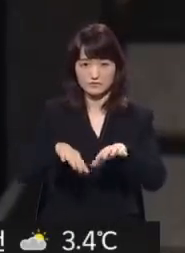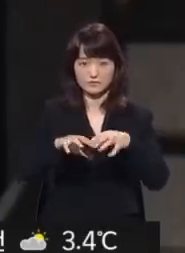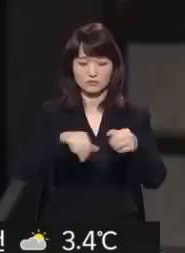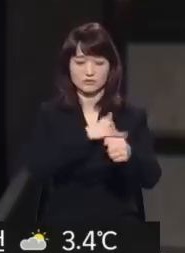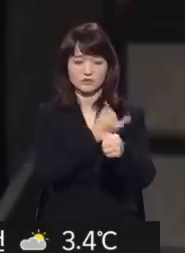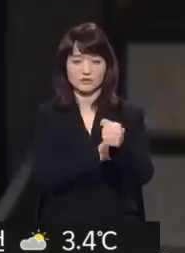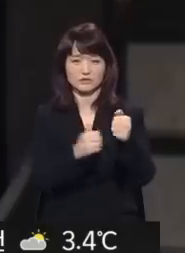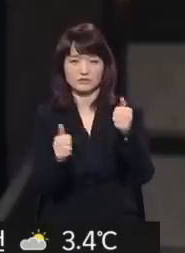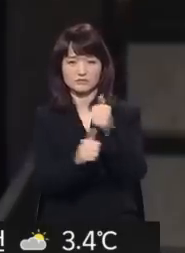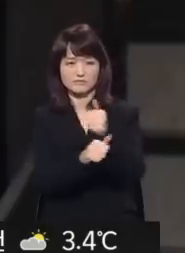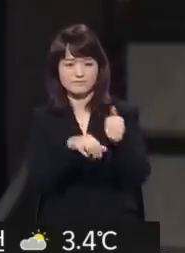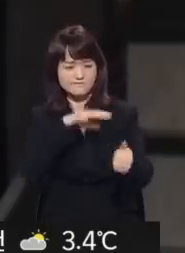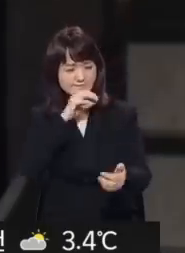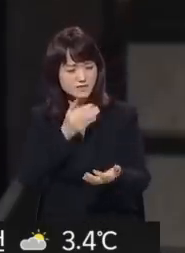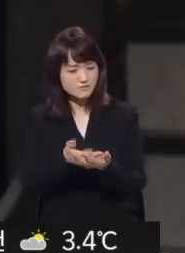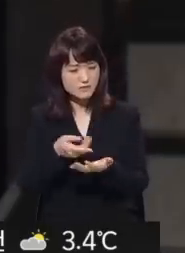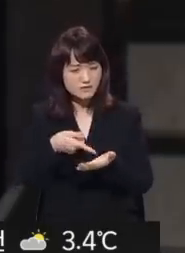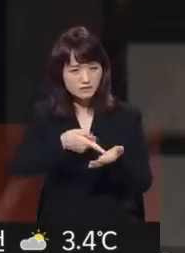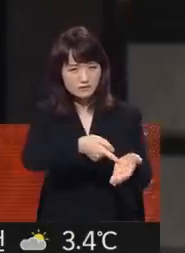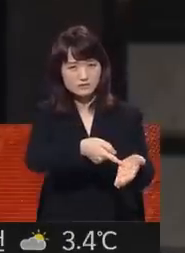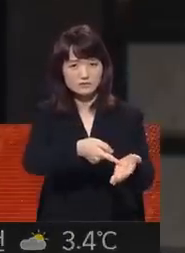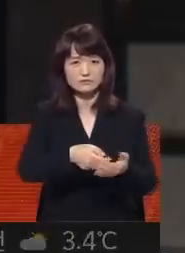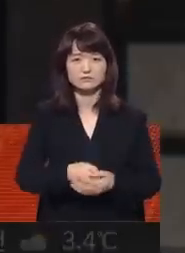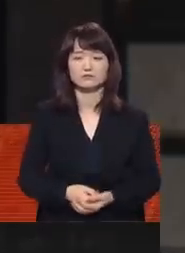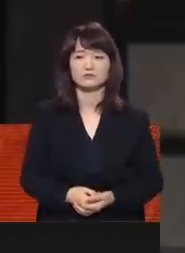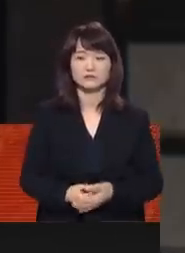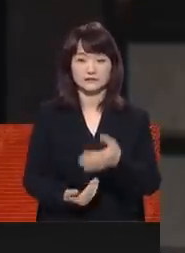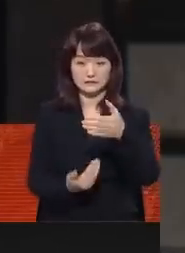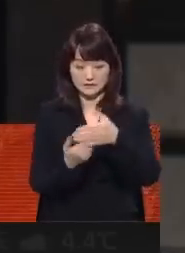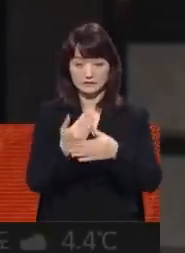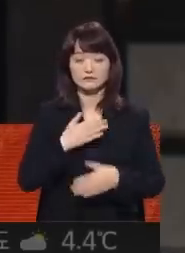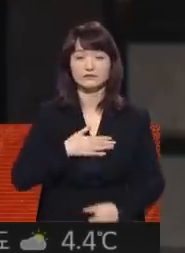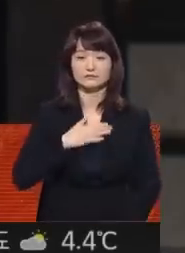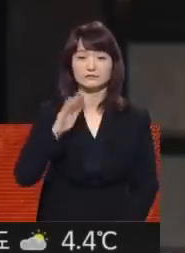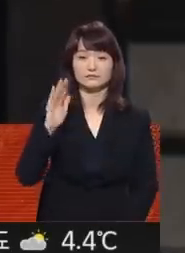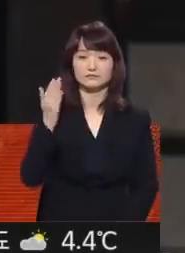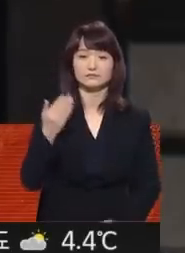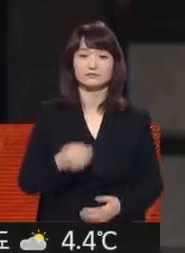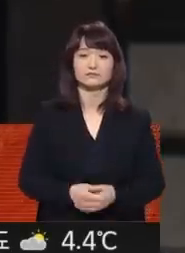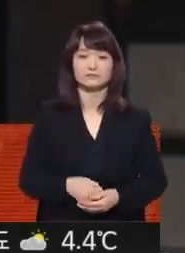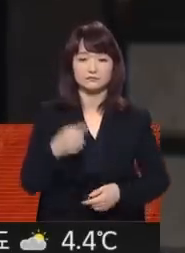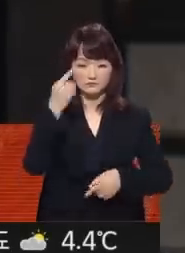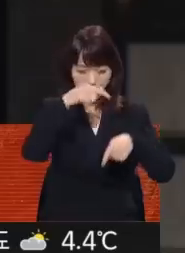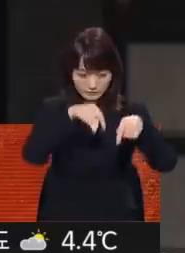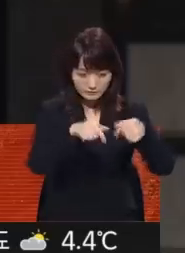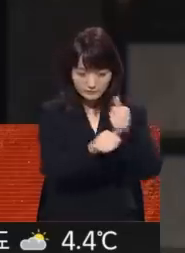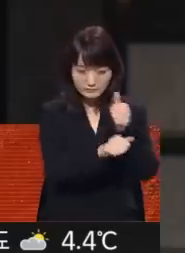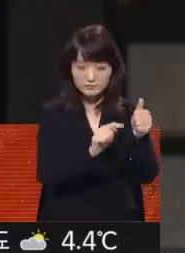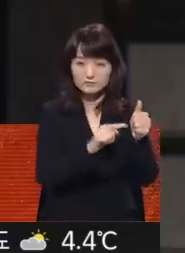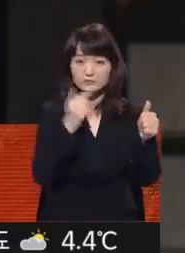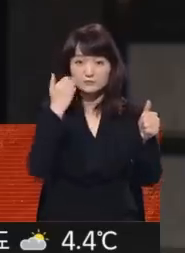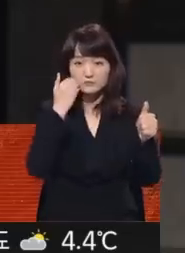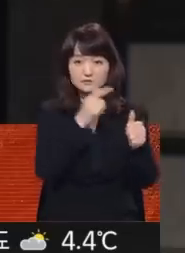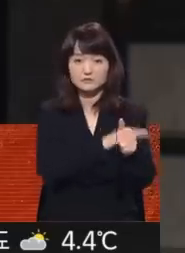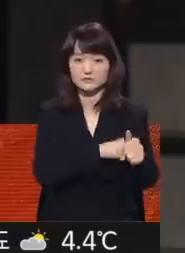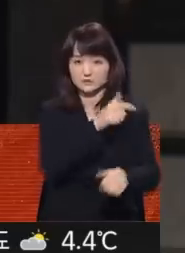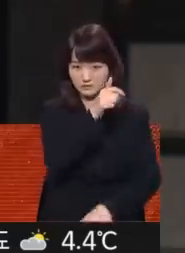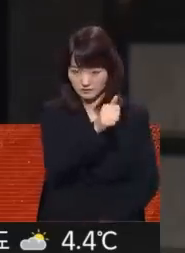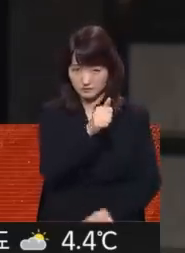이외의 재임 진정을 했던 거예요 그래서이 사건이 들어간 건데 당시에 면접관이 누가 왔냐면 이사장